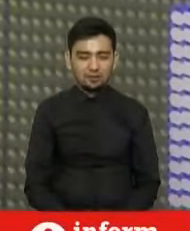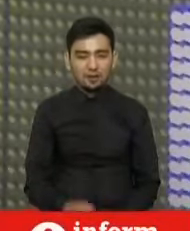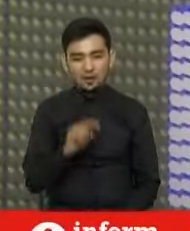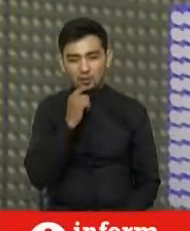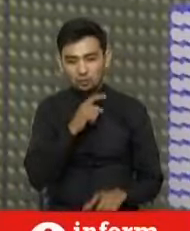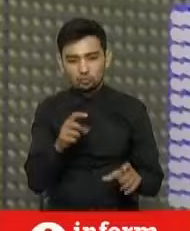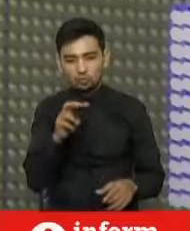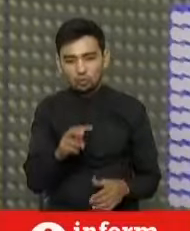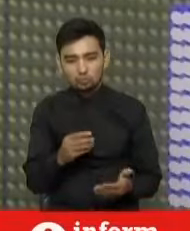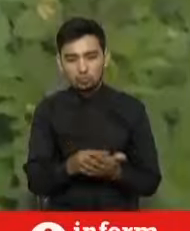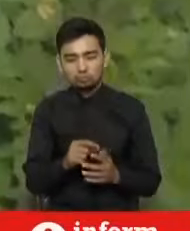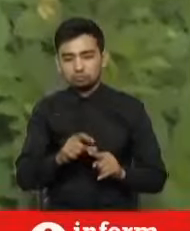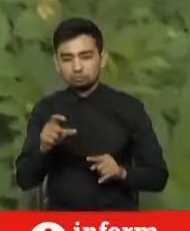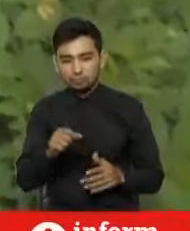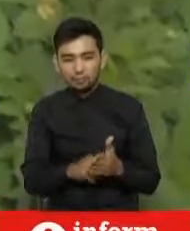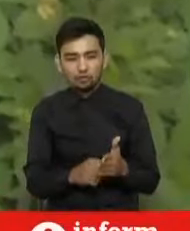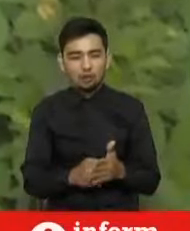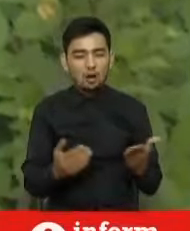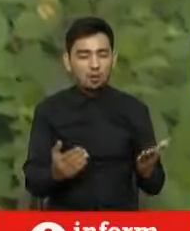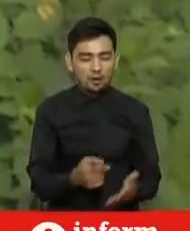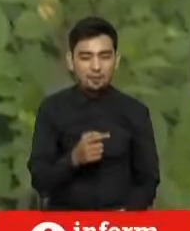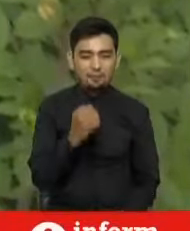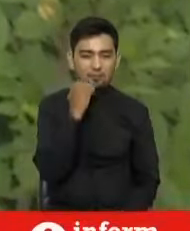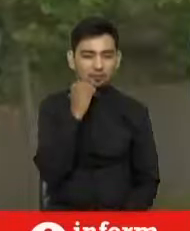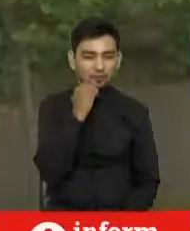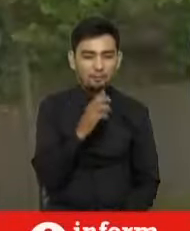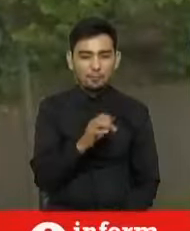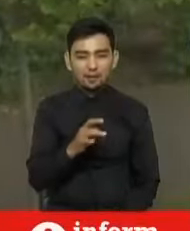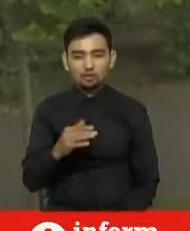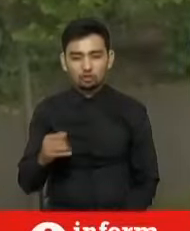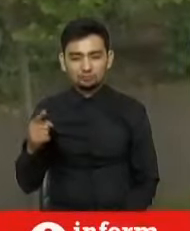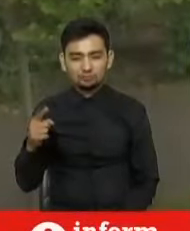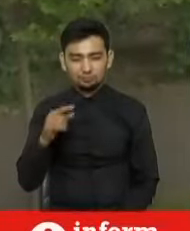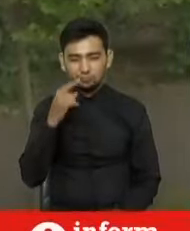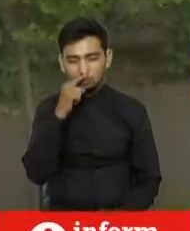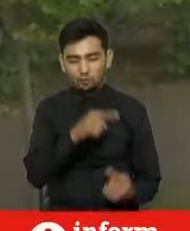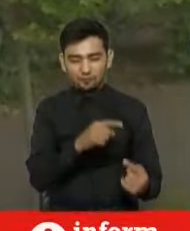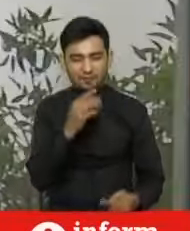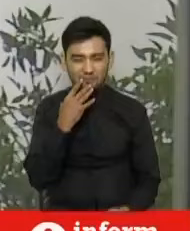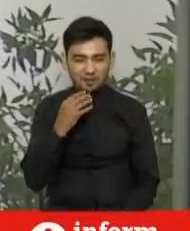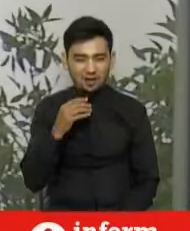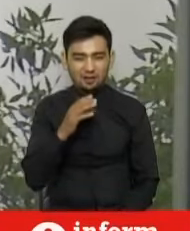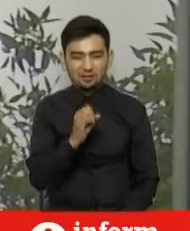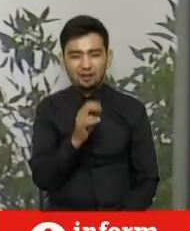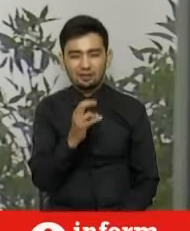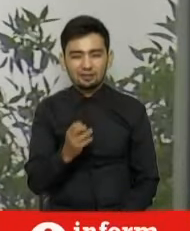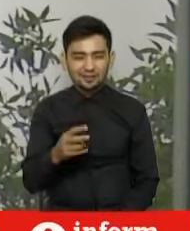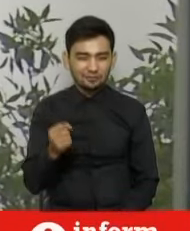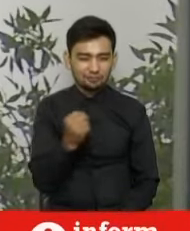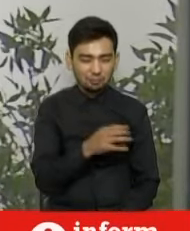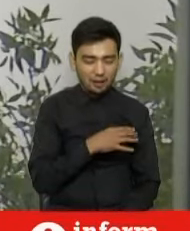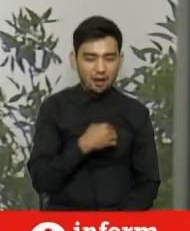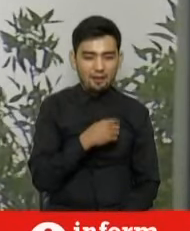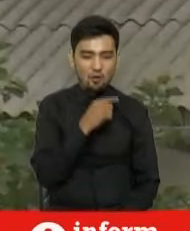экономистер доллардың қымбаттауына әкелген бір себеп ол Мәскеу биржасына салынған санкция дейді. Қазақстан мен Ресей Еуразиялық экономикалық одақта